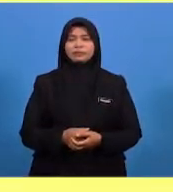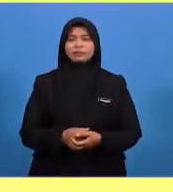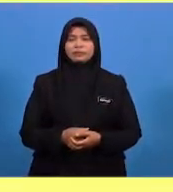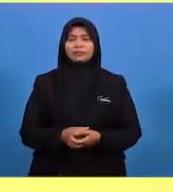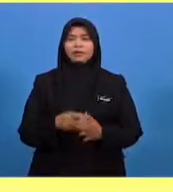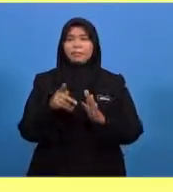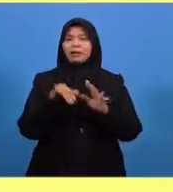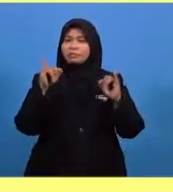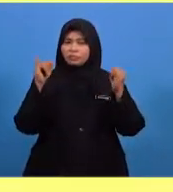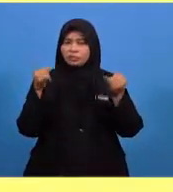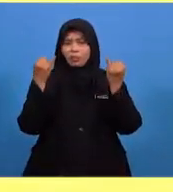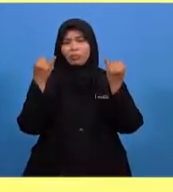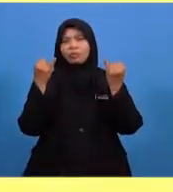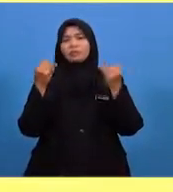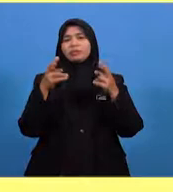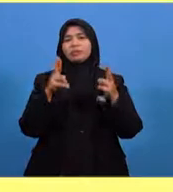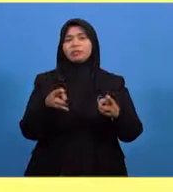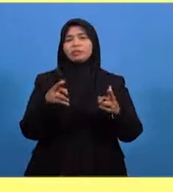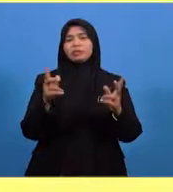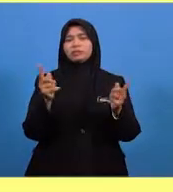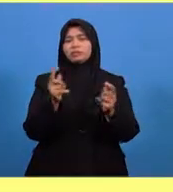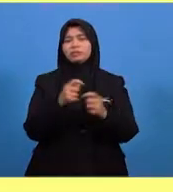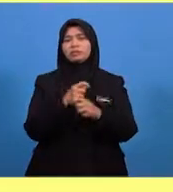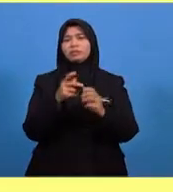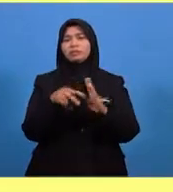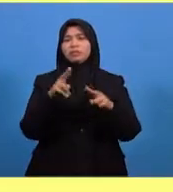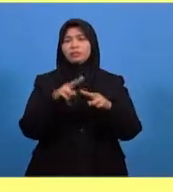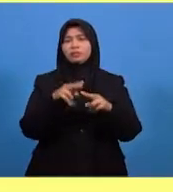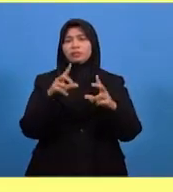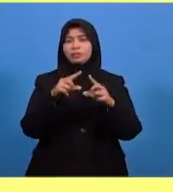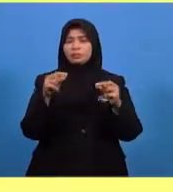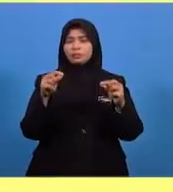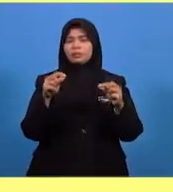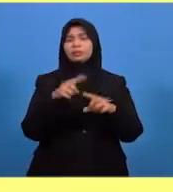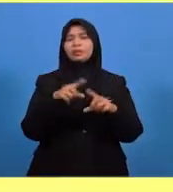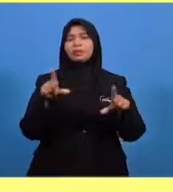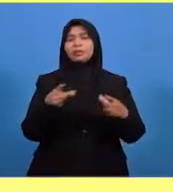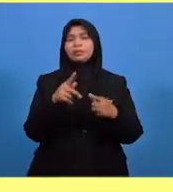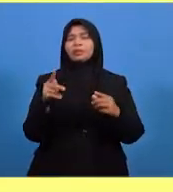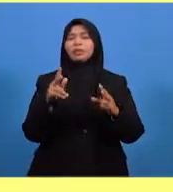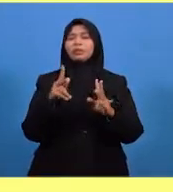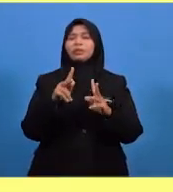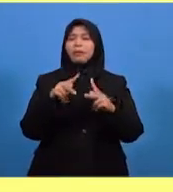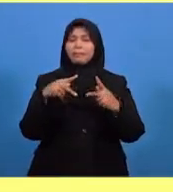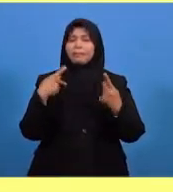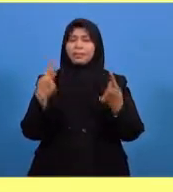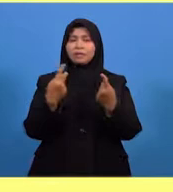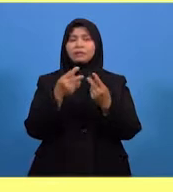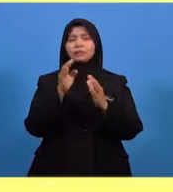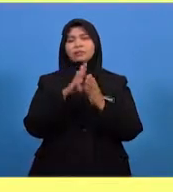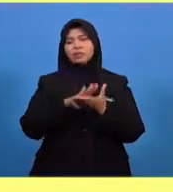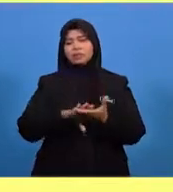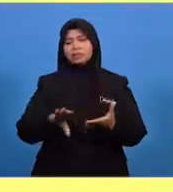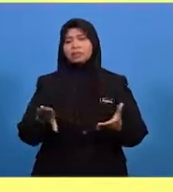perjuangan pendudukan Jepang telah dilakukan oleh pasukan keselamatan